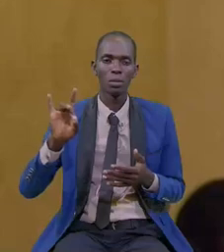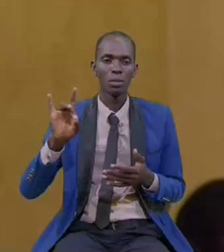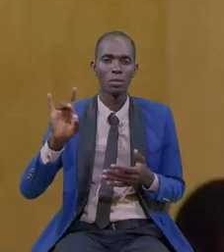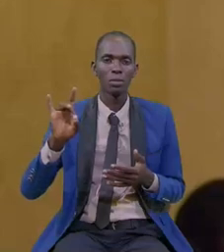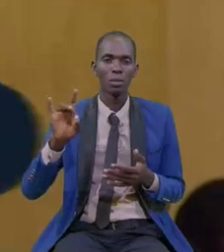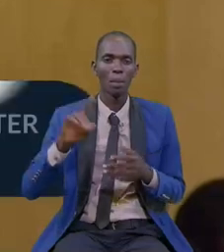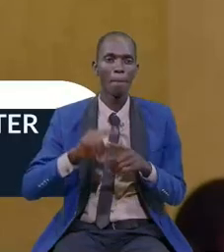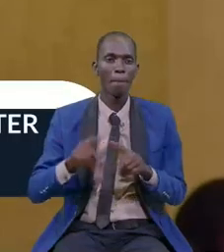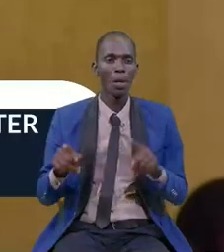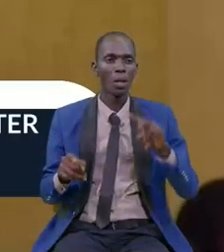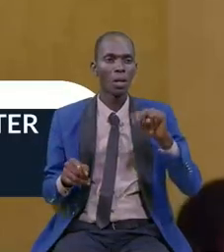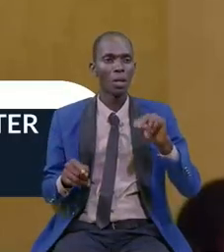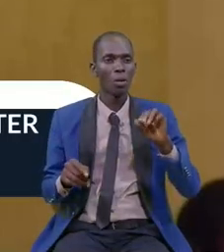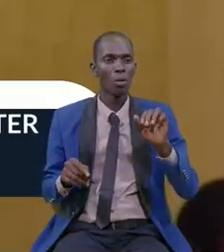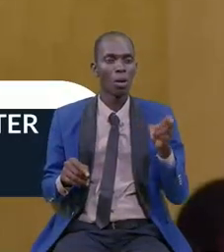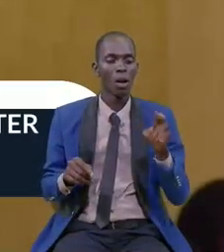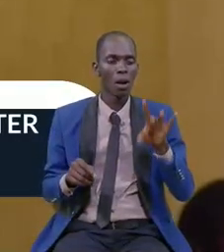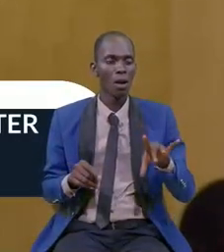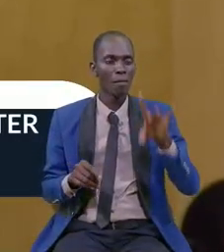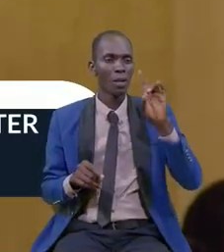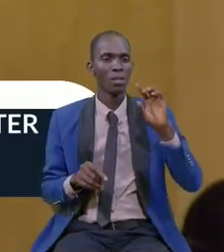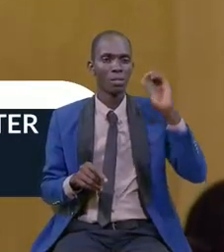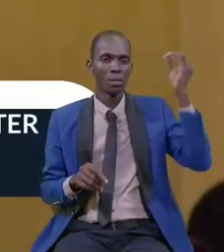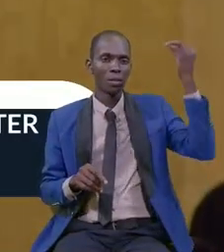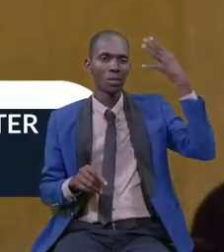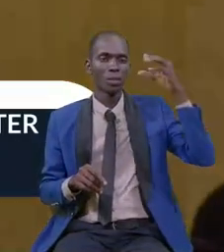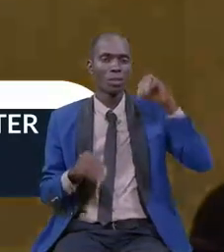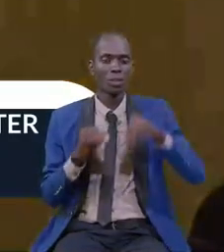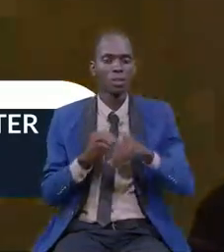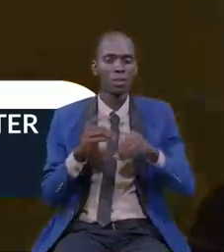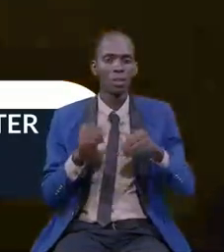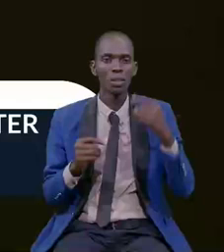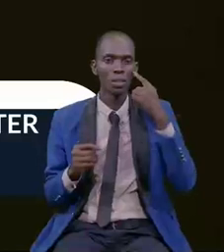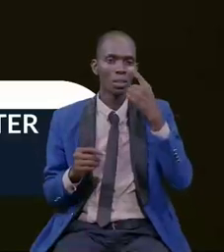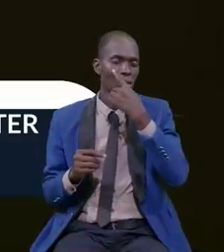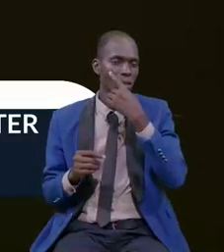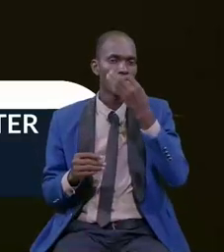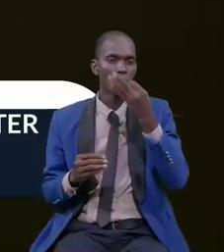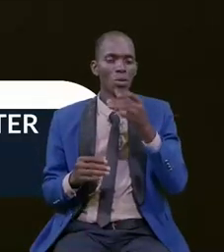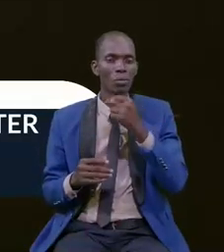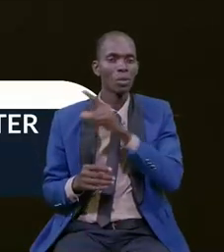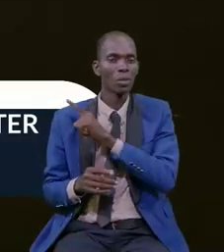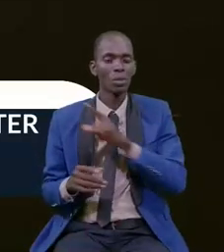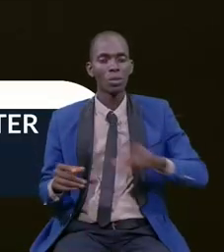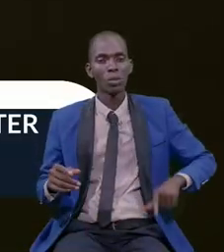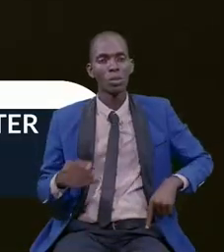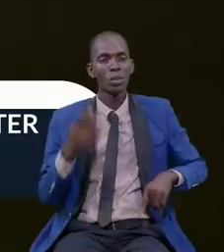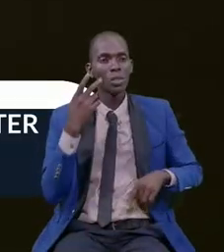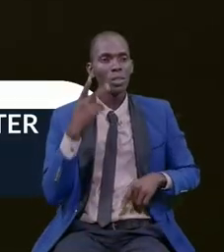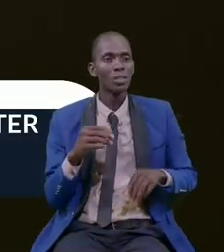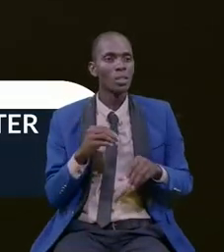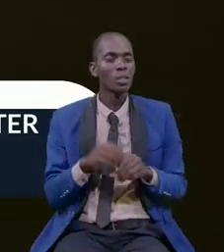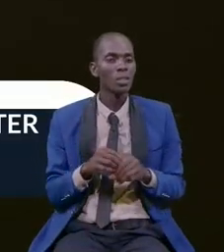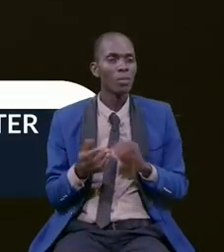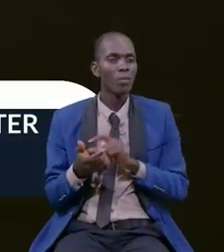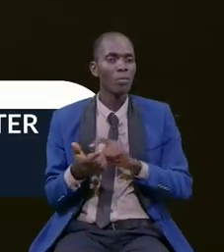6 verset 8 Noé trouva grâce aux yeux de l'Éternel il est dit dans